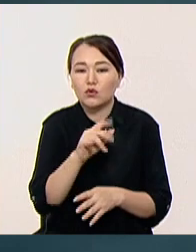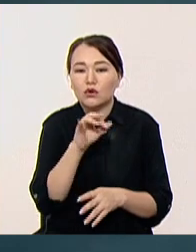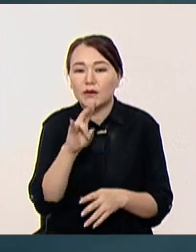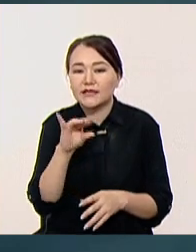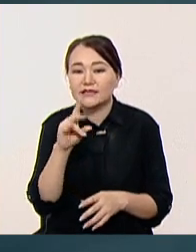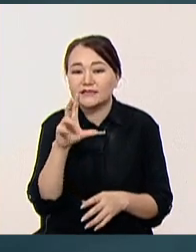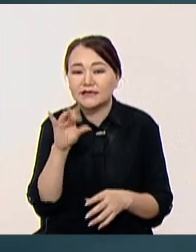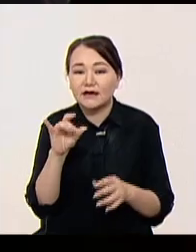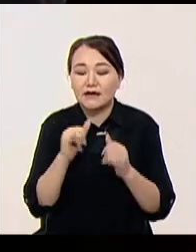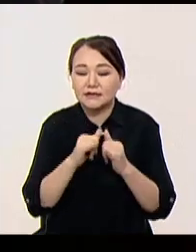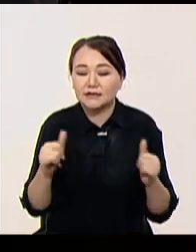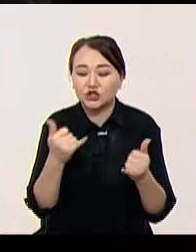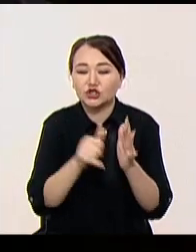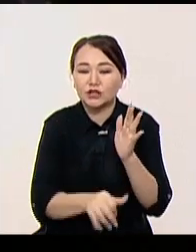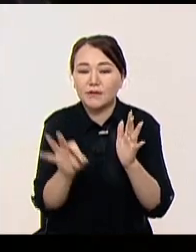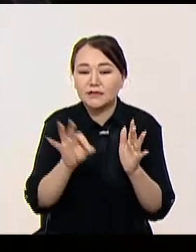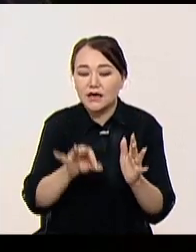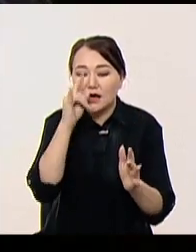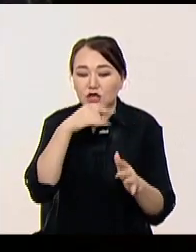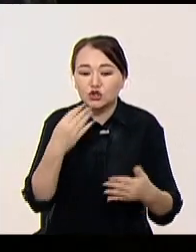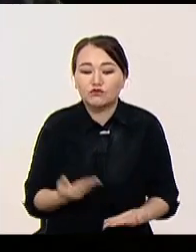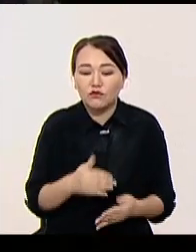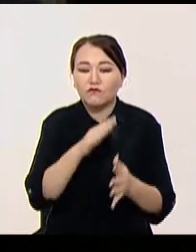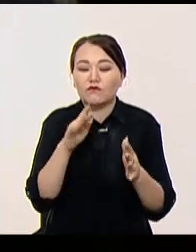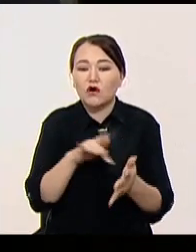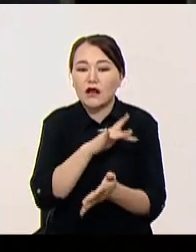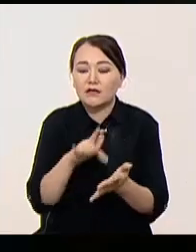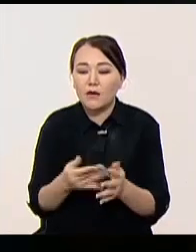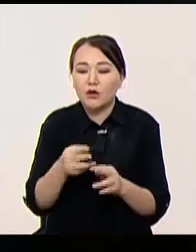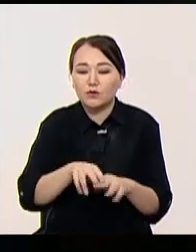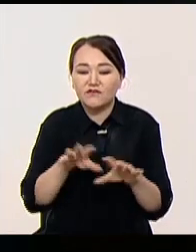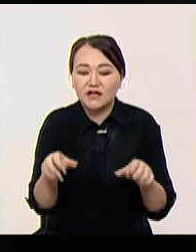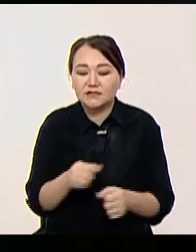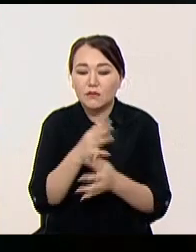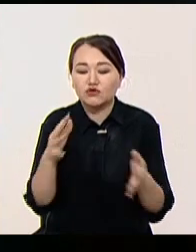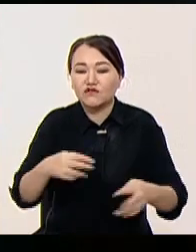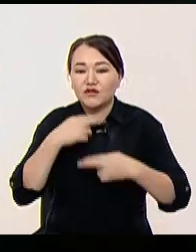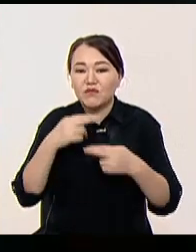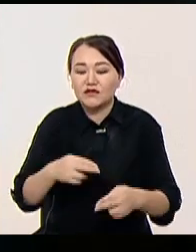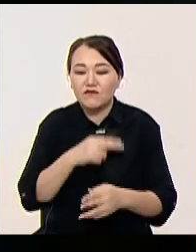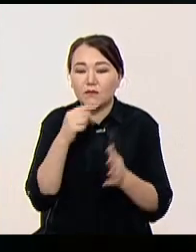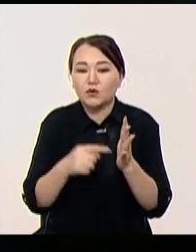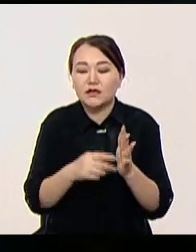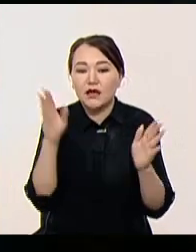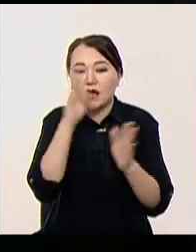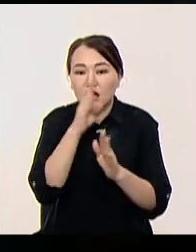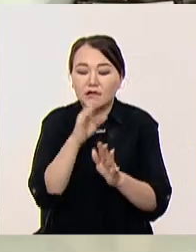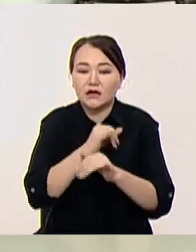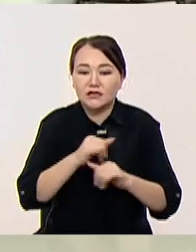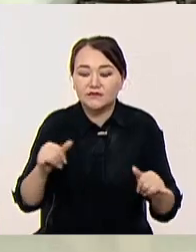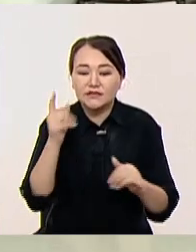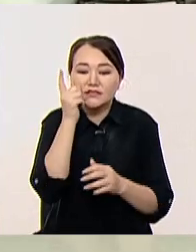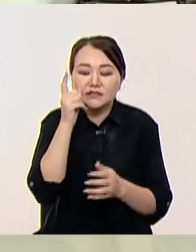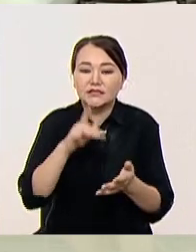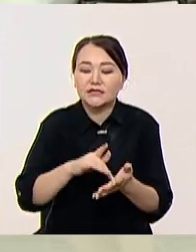стремительно развивается. Сейчас 60% казахстанцев живут в городах. Поэтому власти уделяют большое внимание вопросам экологии, развитию